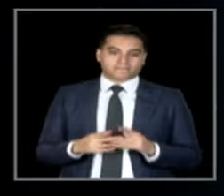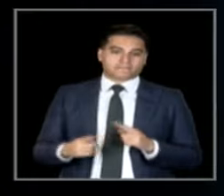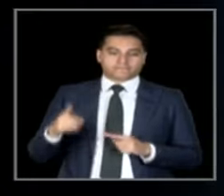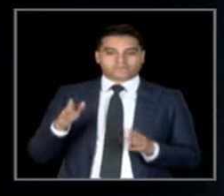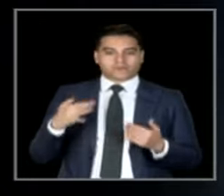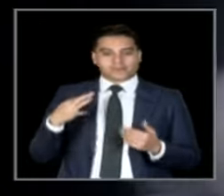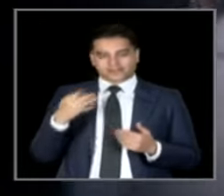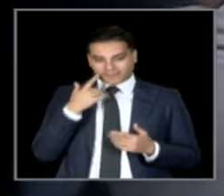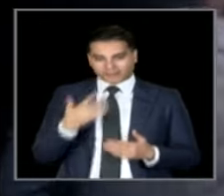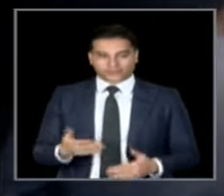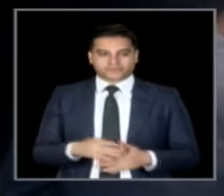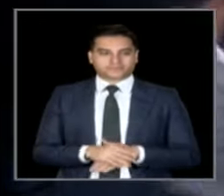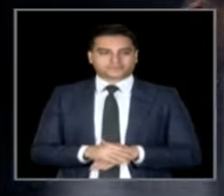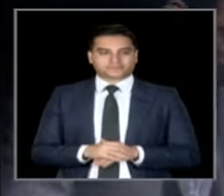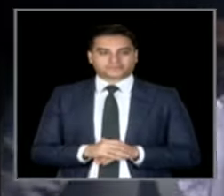الذهبي.